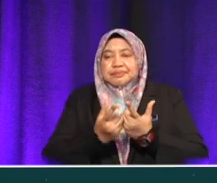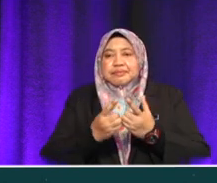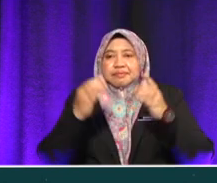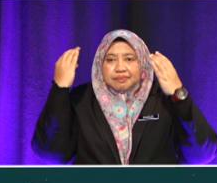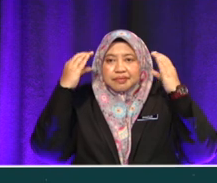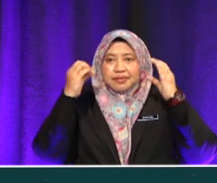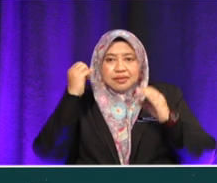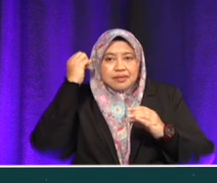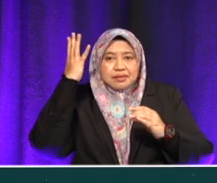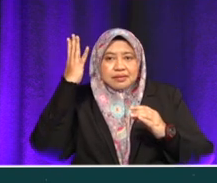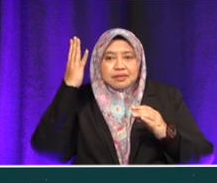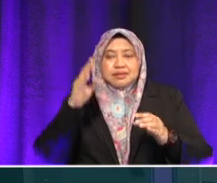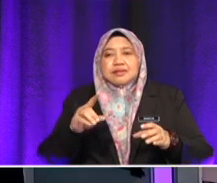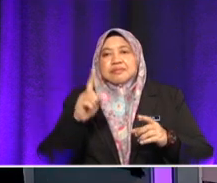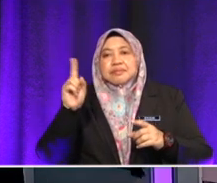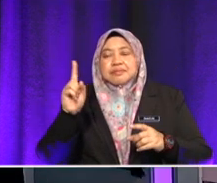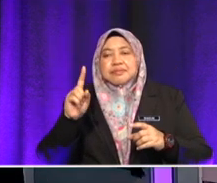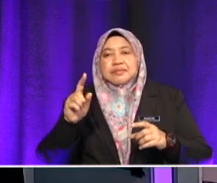gimana sebenarnya